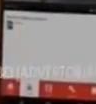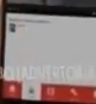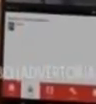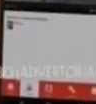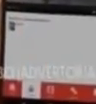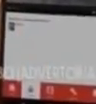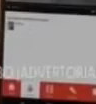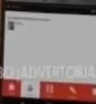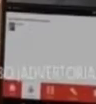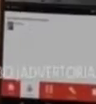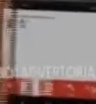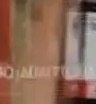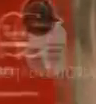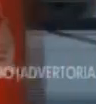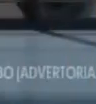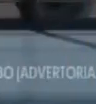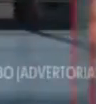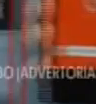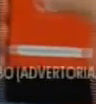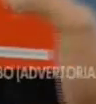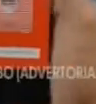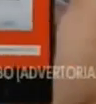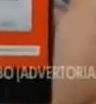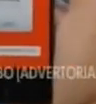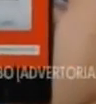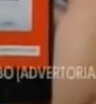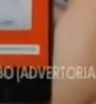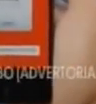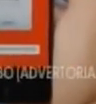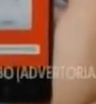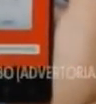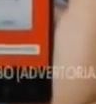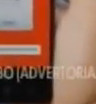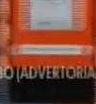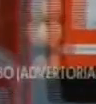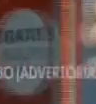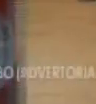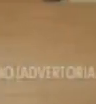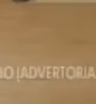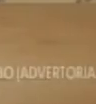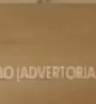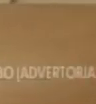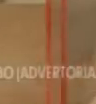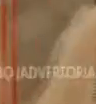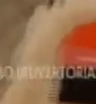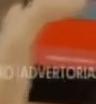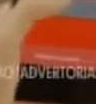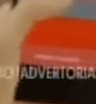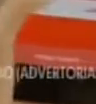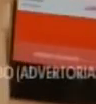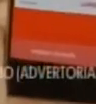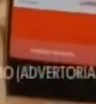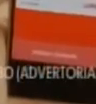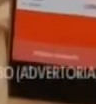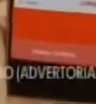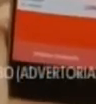move. The fun browsing, nonton UCTV, bayar tagihan, pick me, watch me, semuanya via